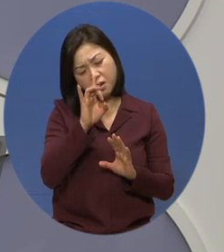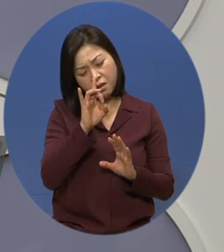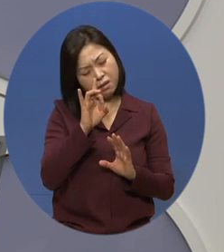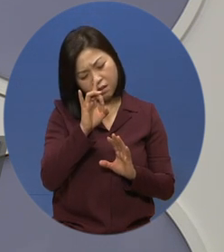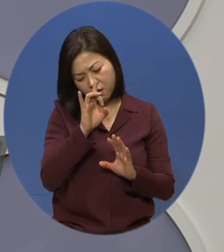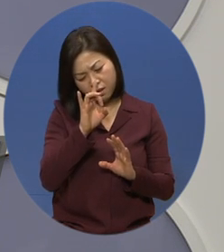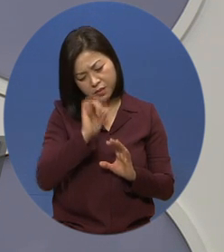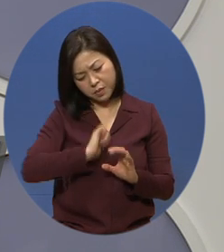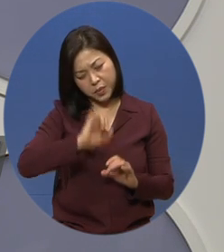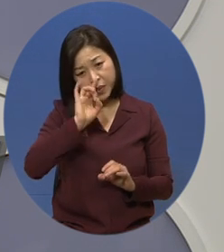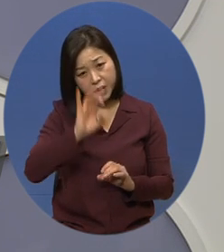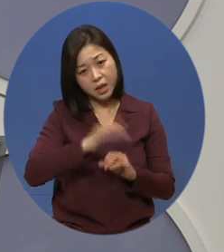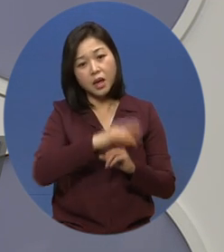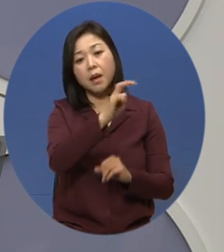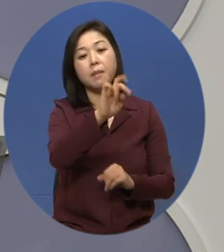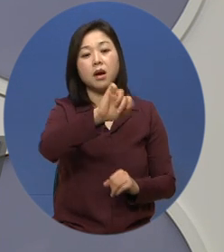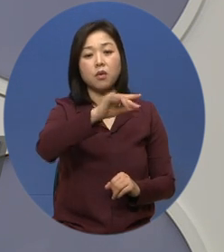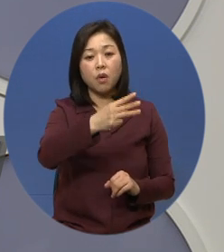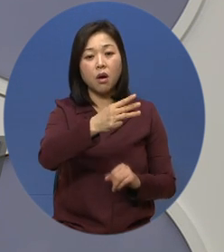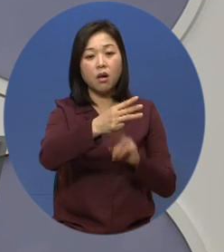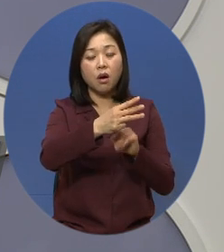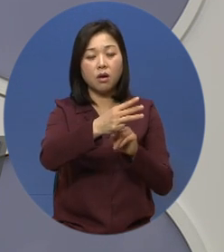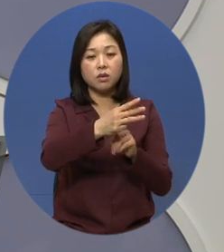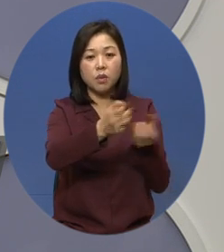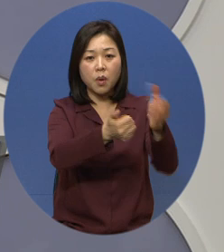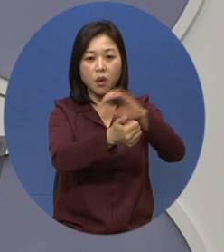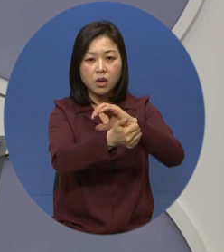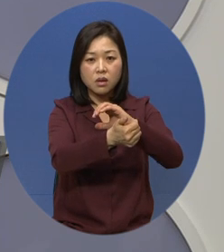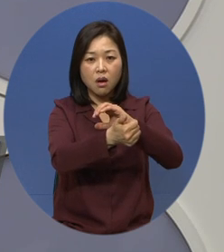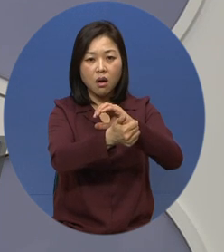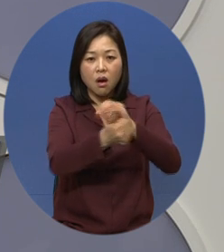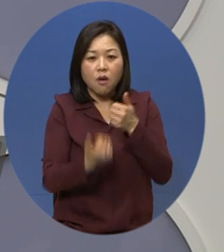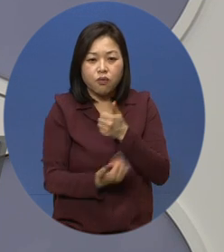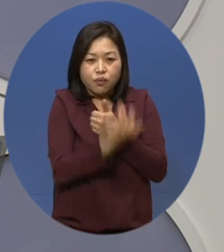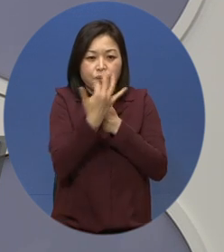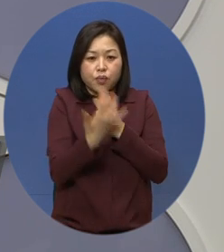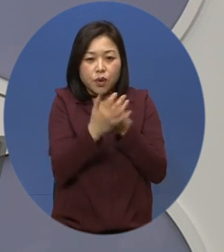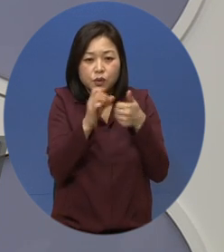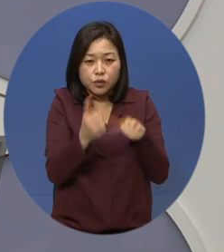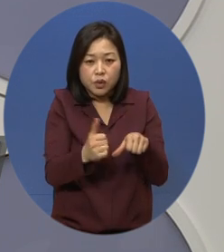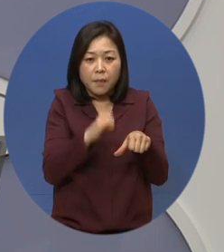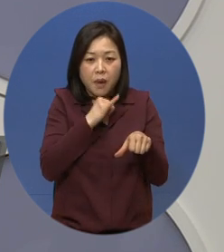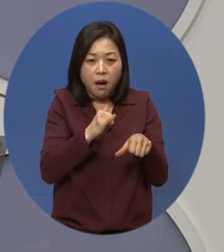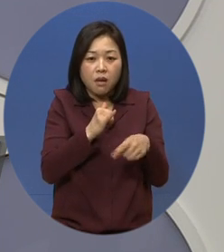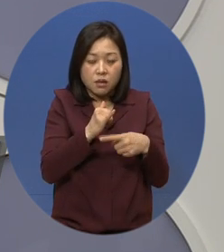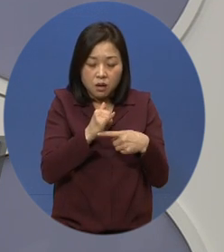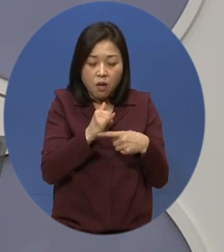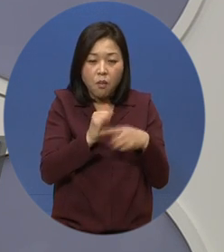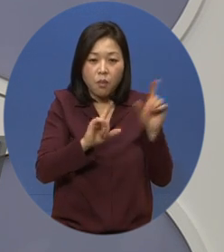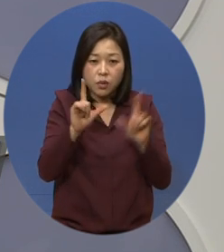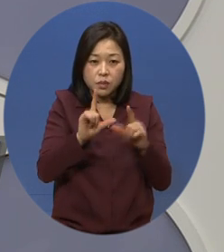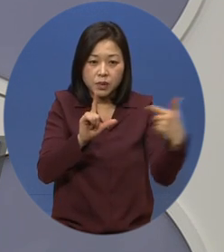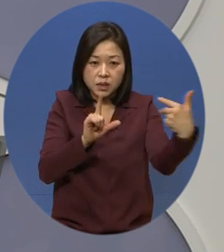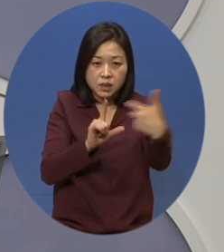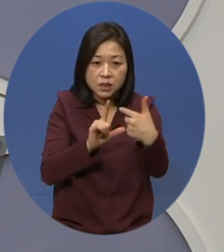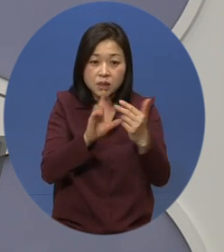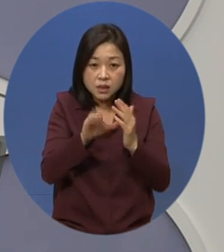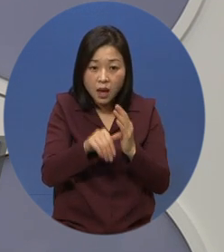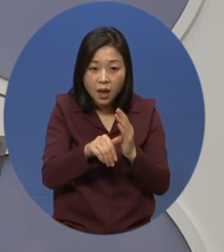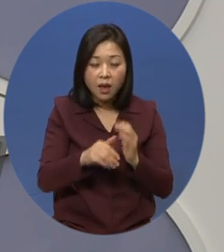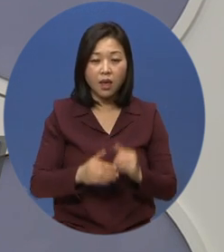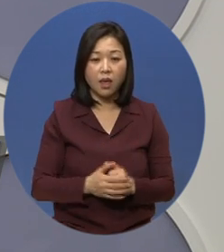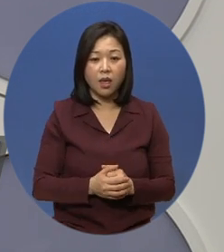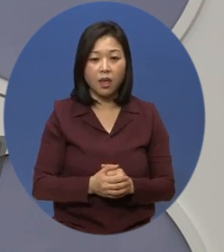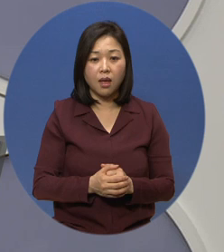광주 멀 턱 묘지 가서 이제 주신 자사 않은 장면을 찍는데 정말 실제 도 뭐 영화를 이제